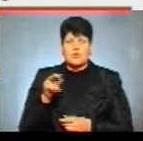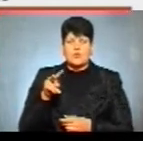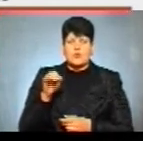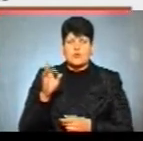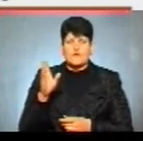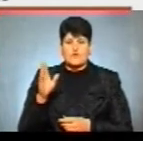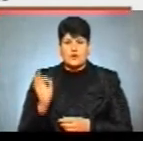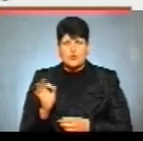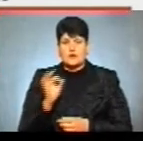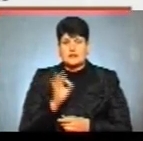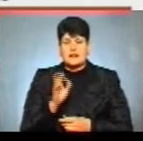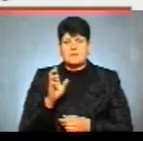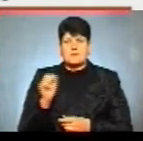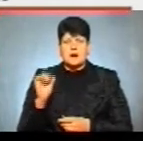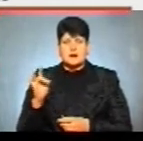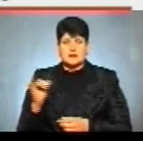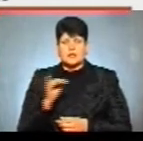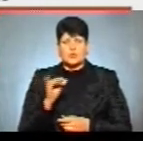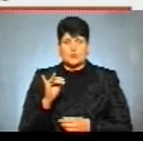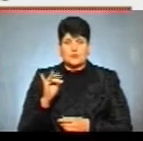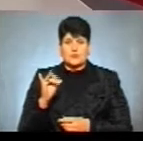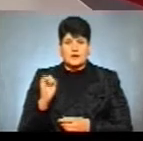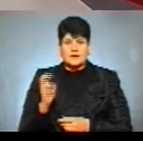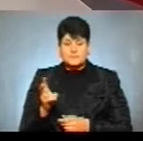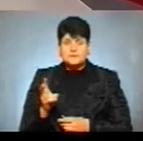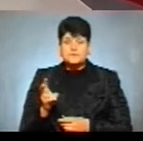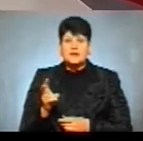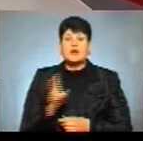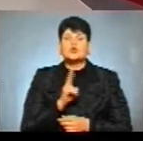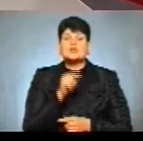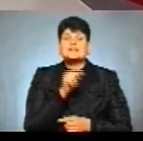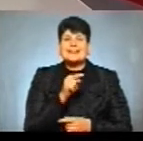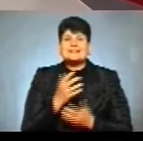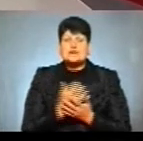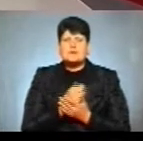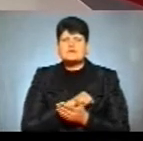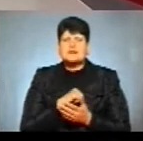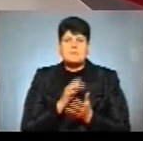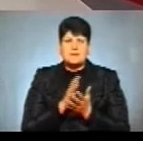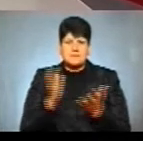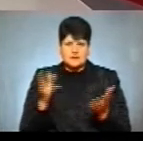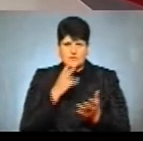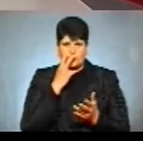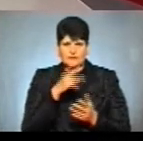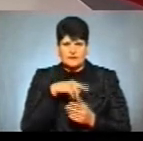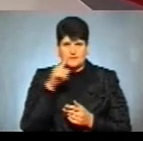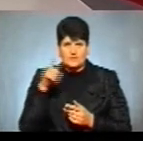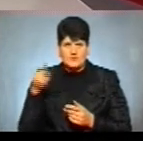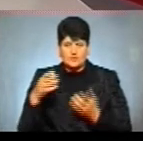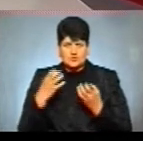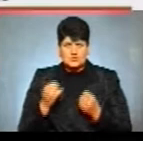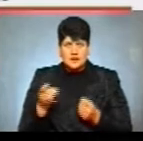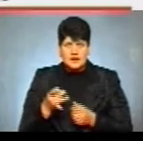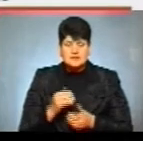Олега Барну та Тараса Юрика. Хто з них заробив найбільше? Поверніть нам ще раз цю інфографіку